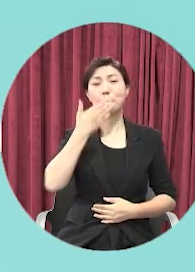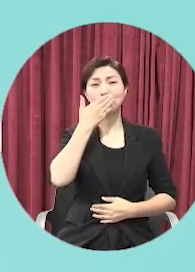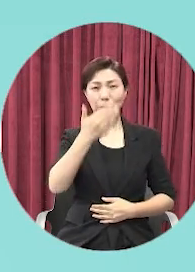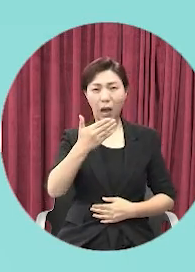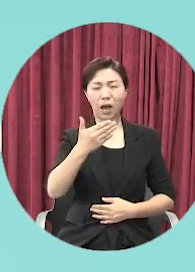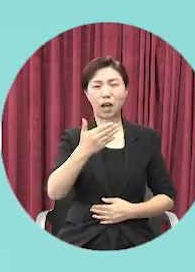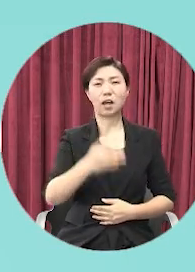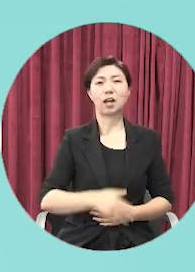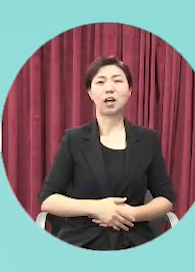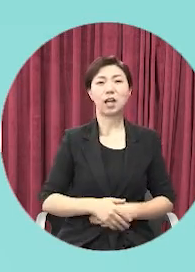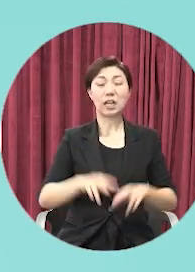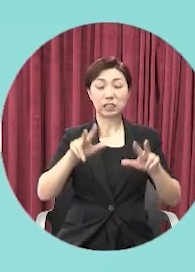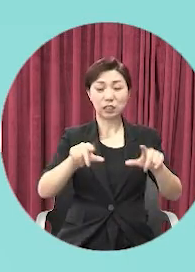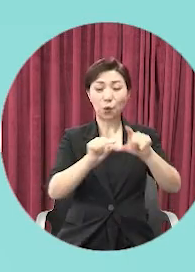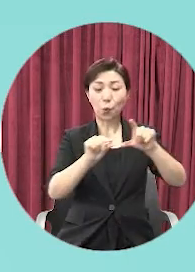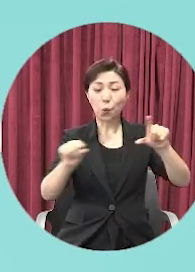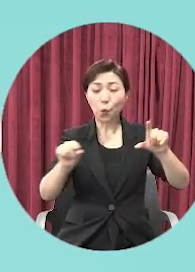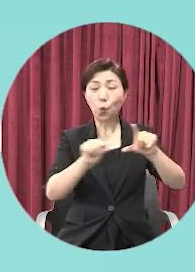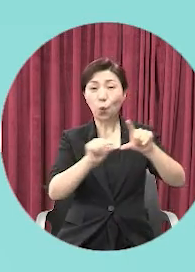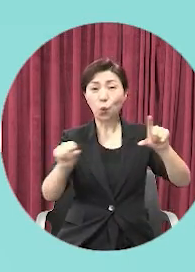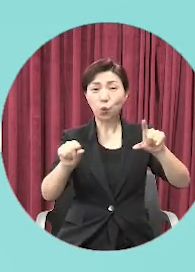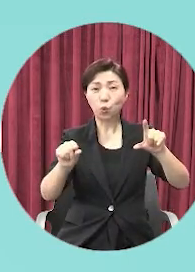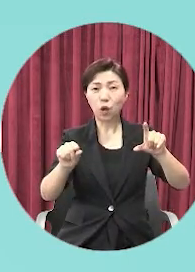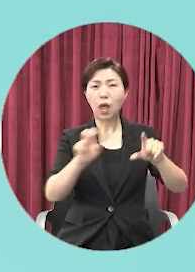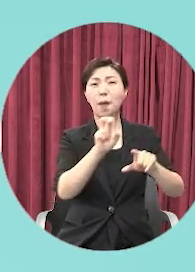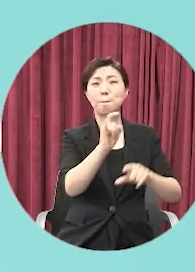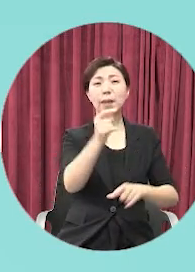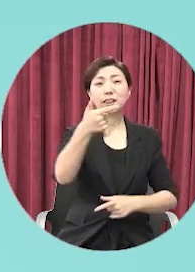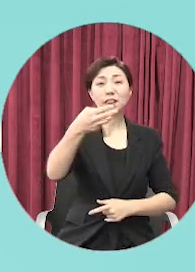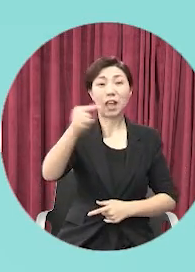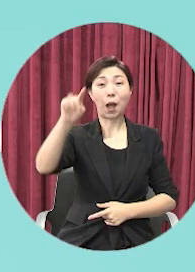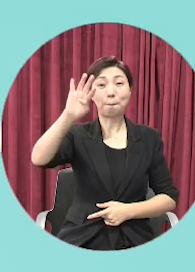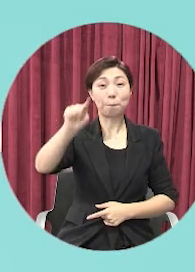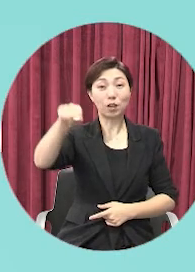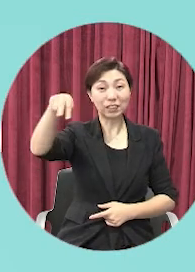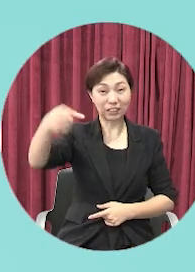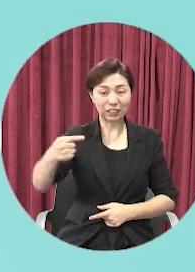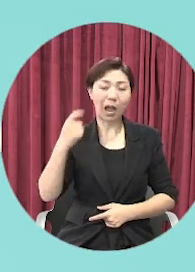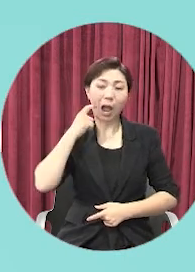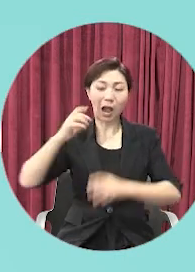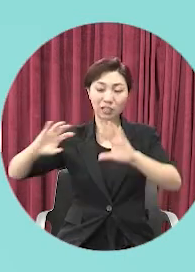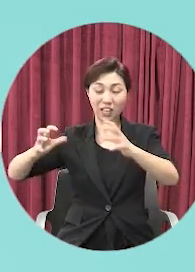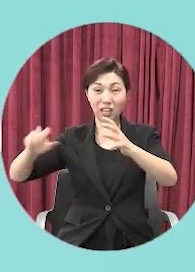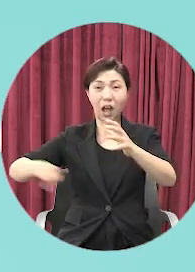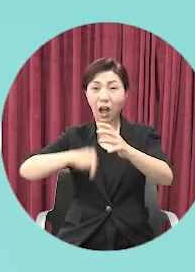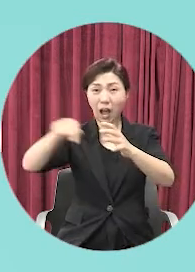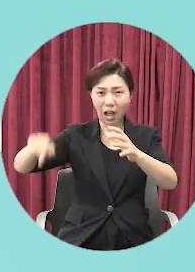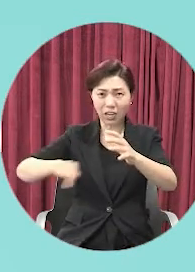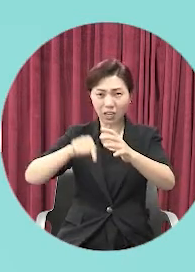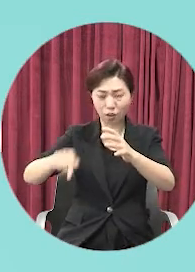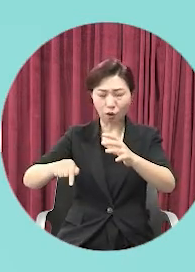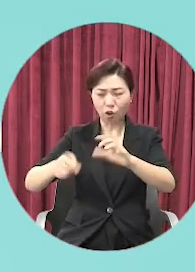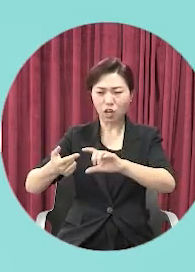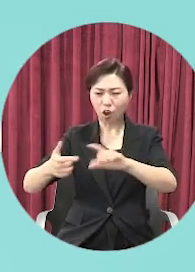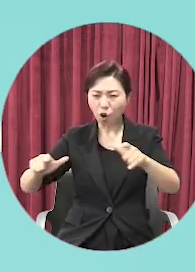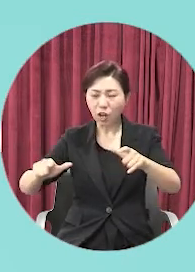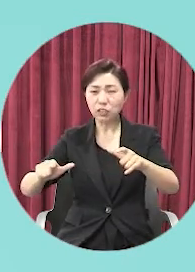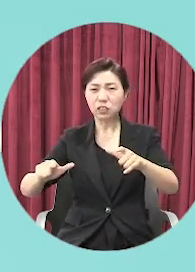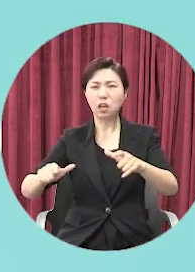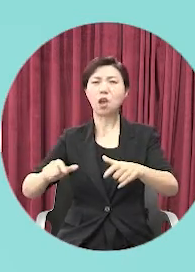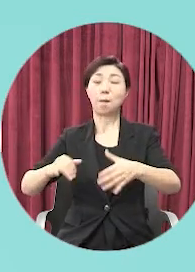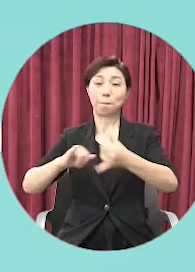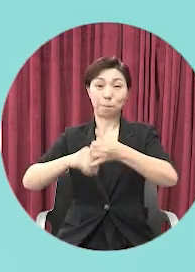하고 있고 굉장히 소수의 메타버스처럼 완전하게 뭔가 구현돼야 하는 몇 가지 제약들은